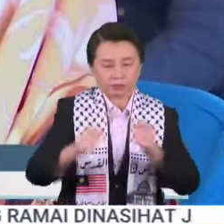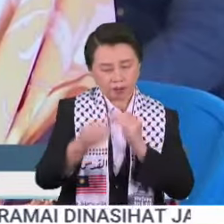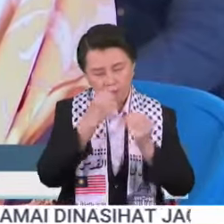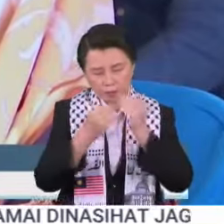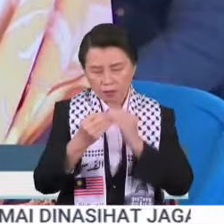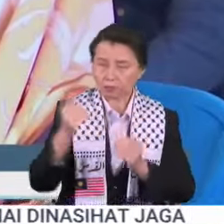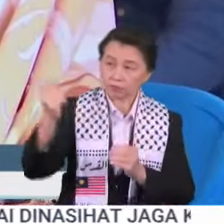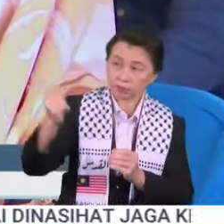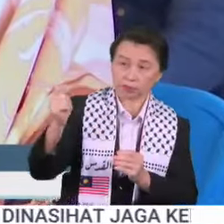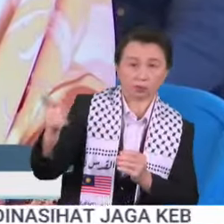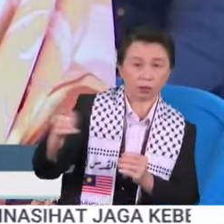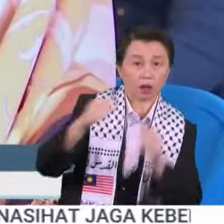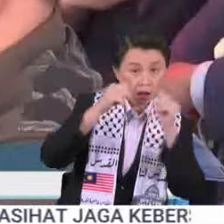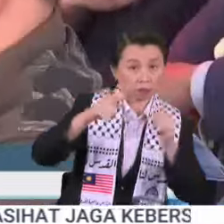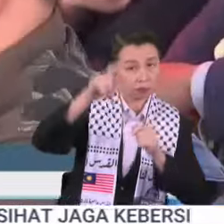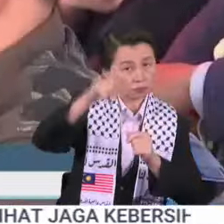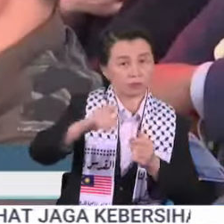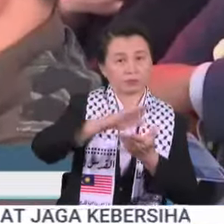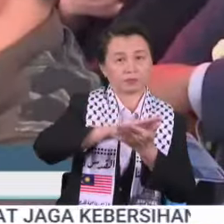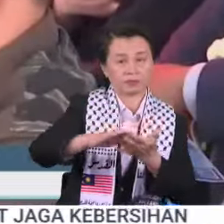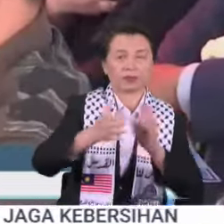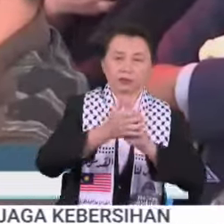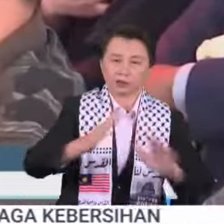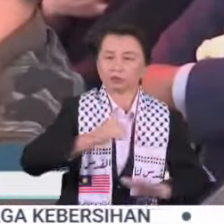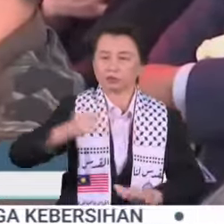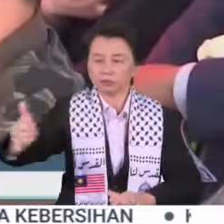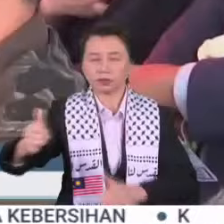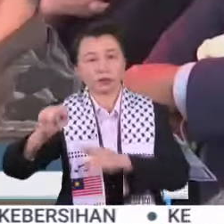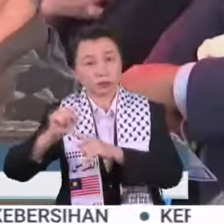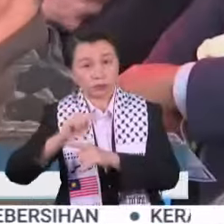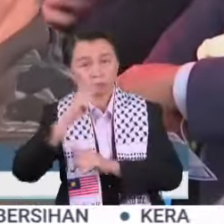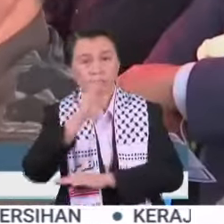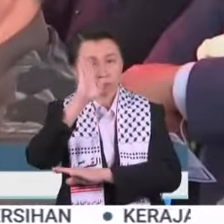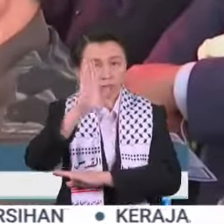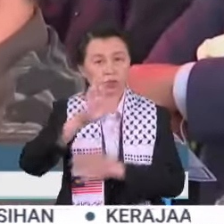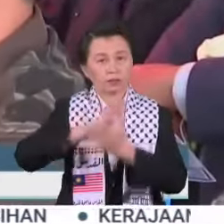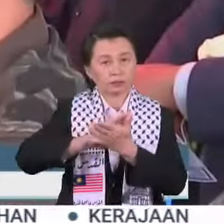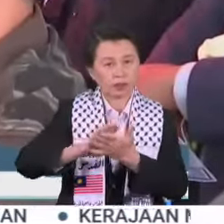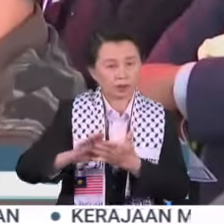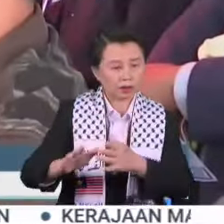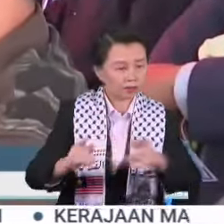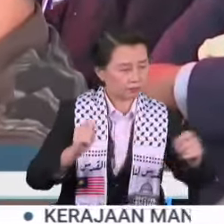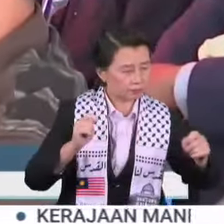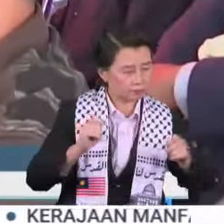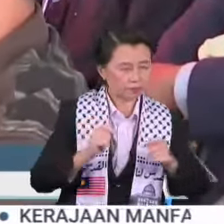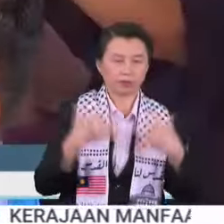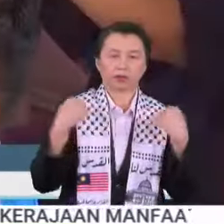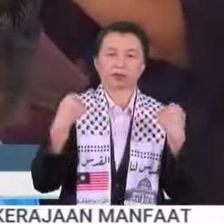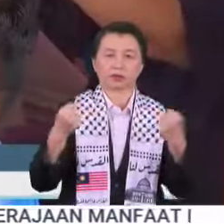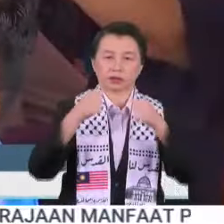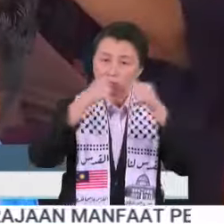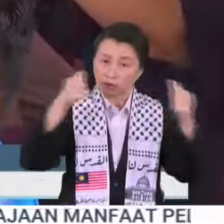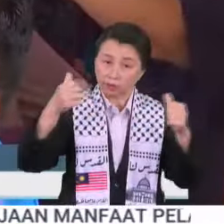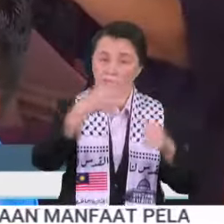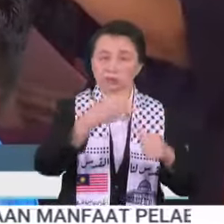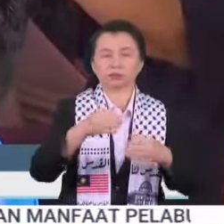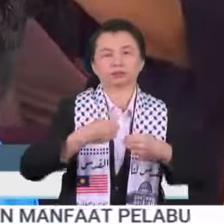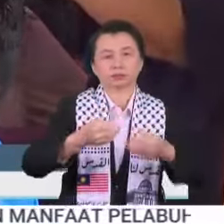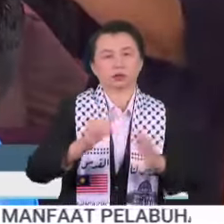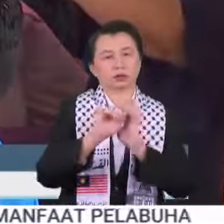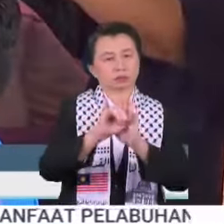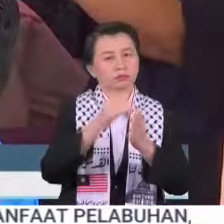perlu memastikan tandas awam bersih dan selamat digunakan bagi menjamin kebersihan premis dan kesihatan awam sekaligus